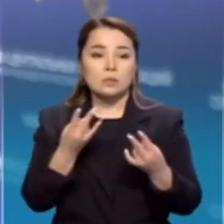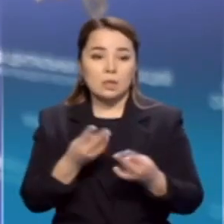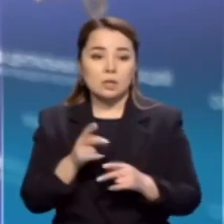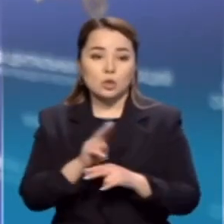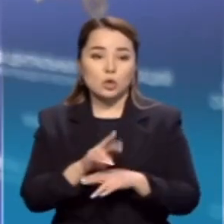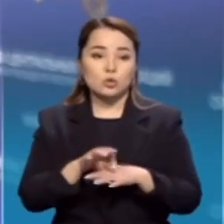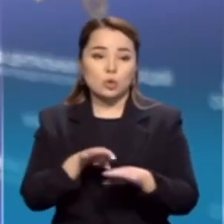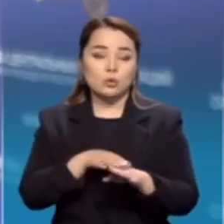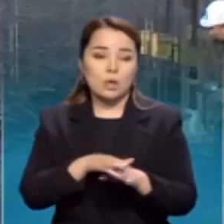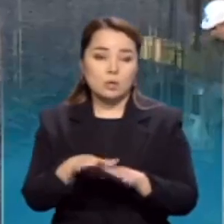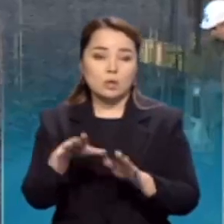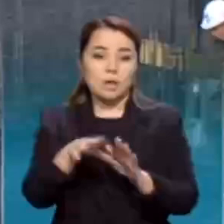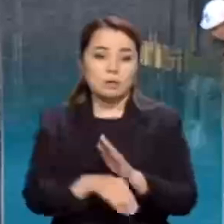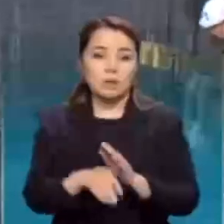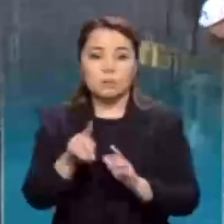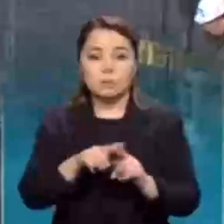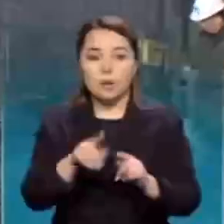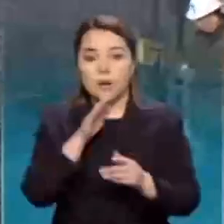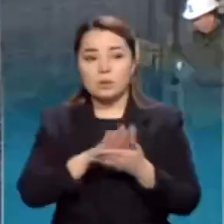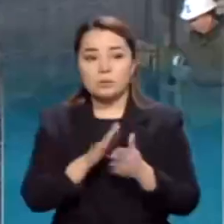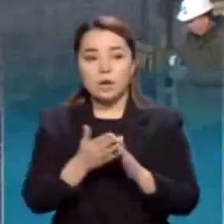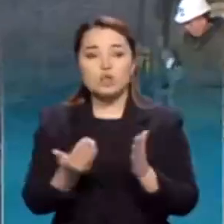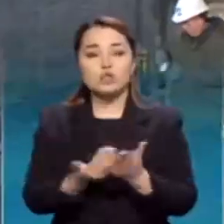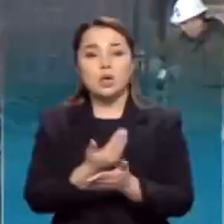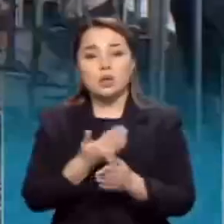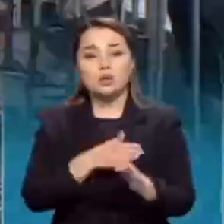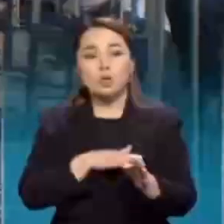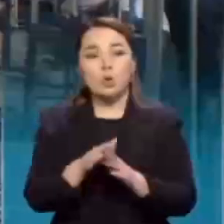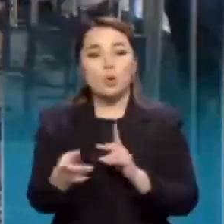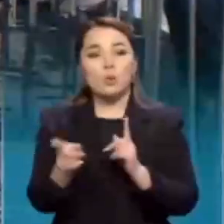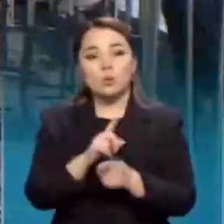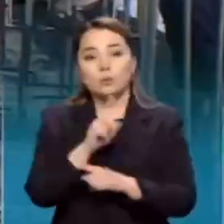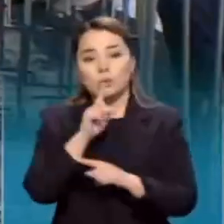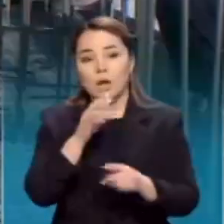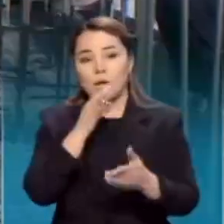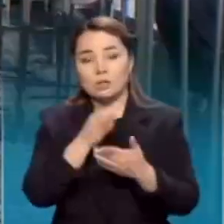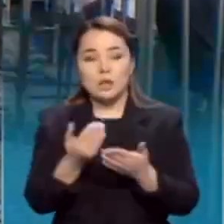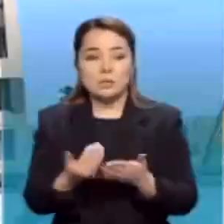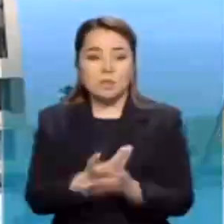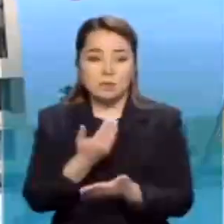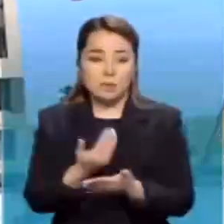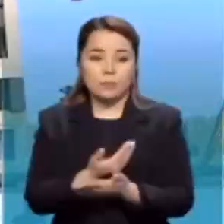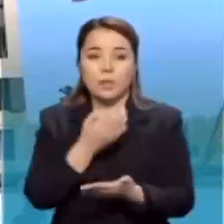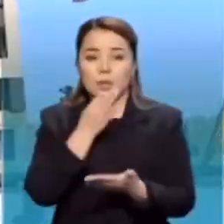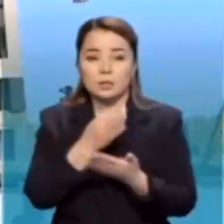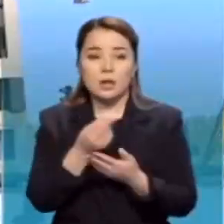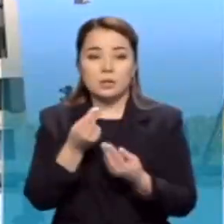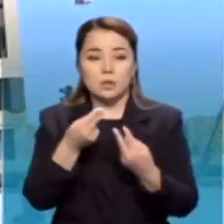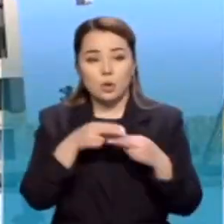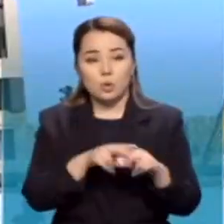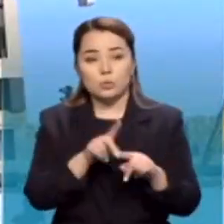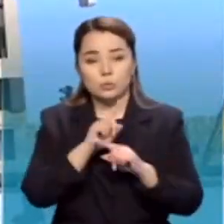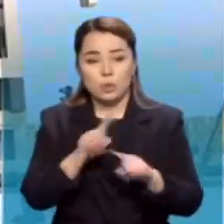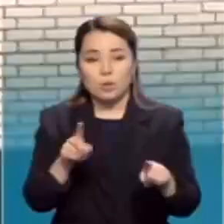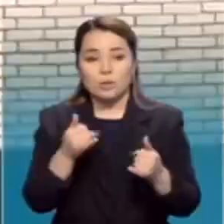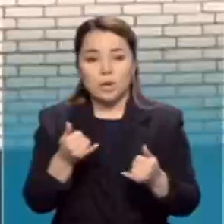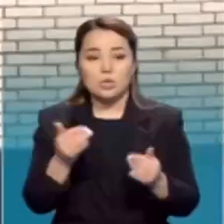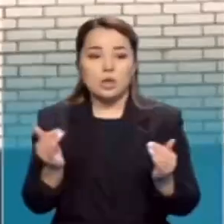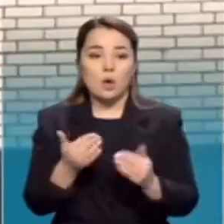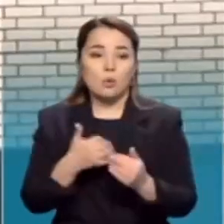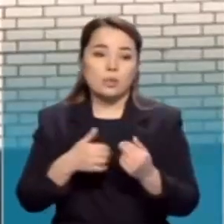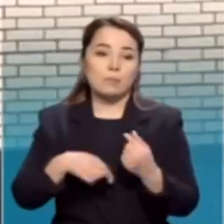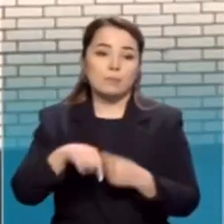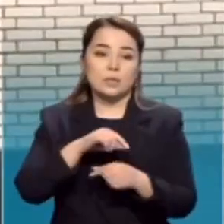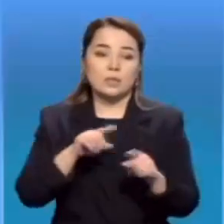түзетулер жақын арада қабылданатын болады. Бірақ бұл жаңалықтар жағдайды түбегейлі өзгерте алмайды, дейді сарапшылар. Өйткені құрылысқа қаржы дұрыс құйылмайды, ал шағын және орта